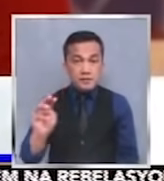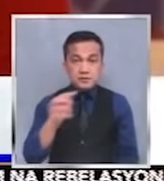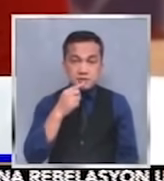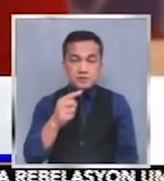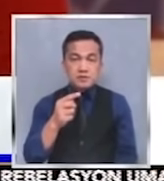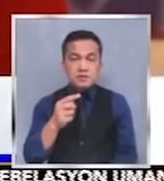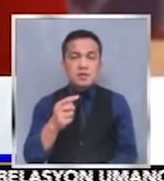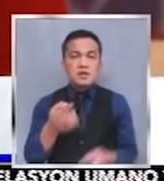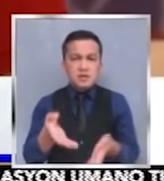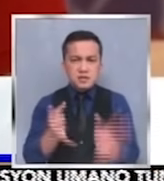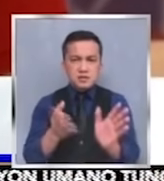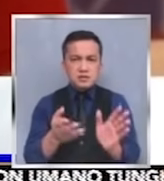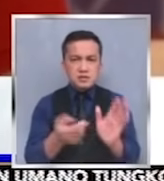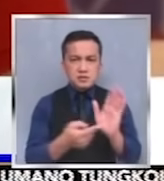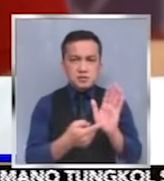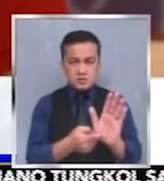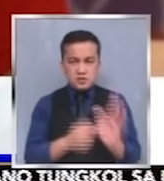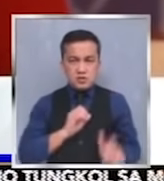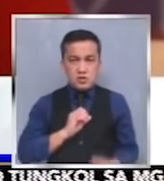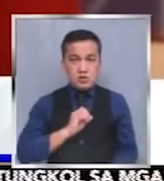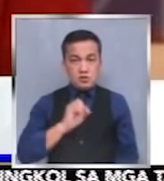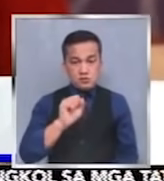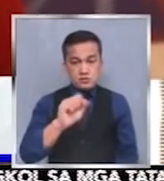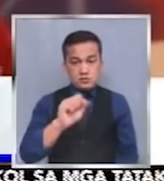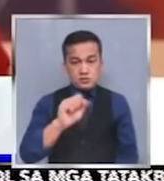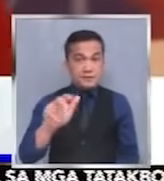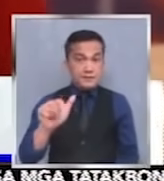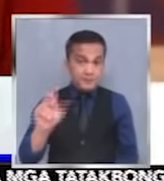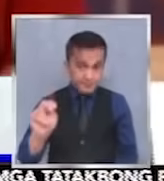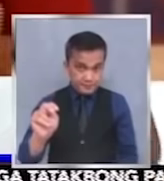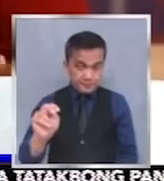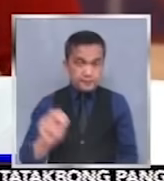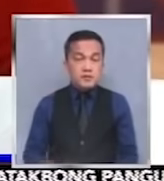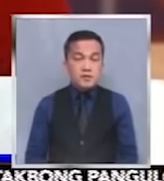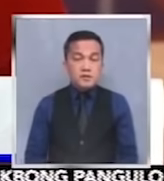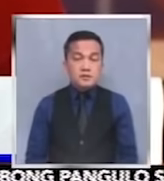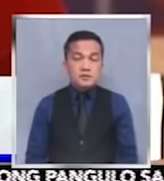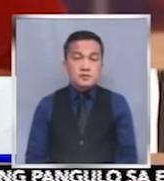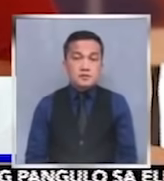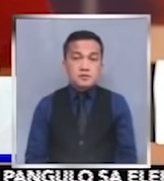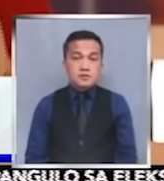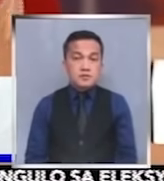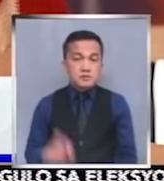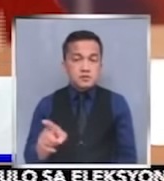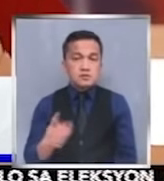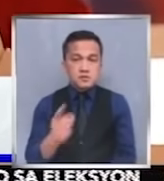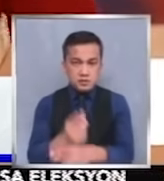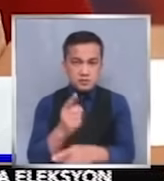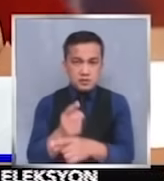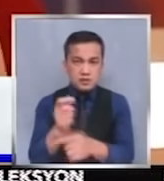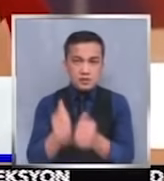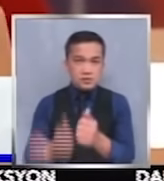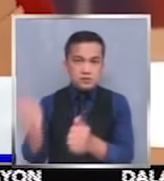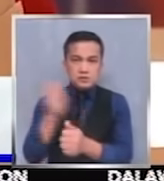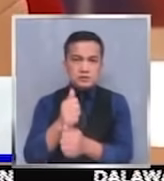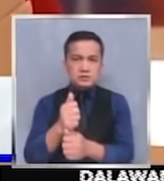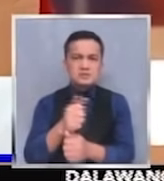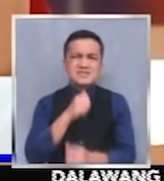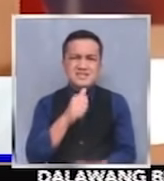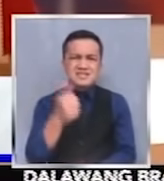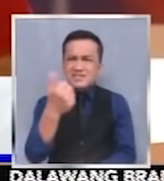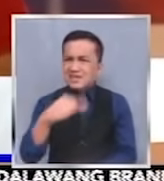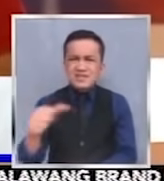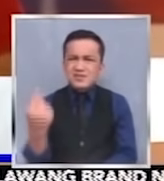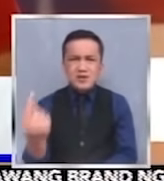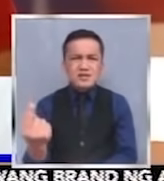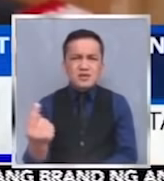sarili niyang statement of assets, liabilities and net worth o SALN sa proper authorities at hindi kung kani-kanino lang dahil baka